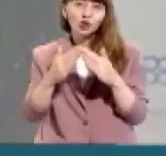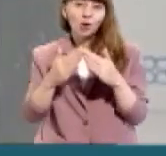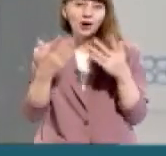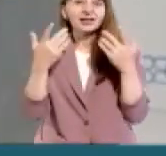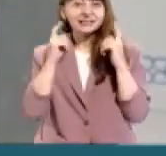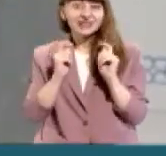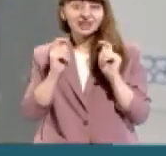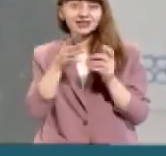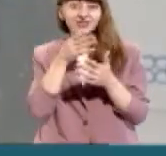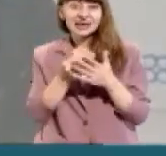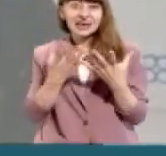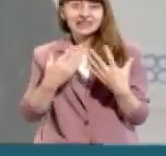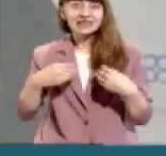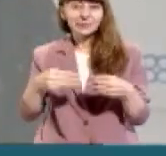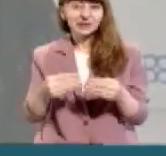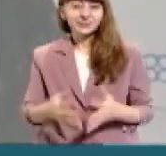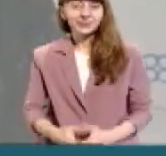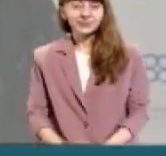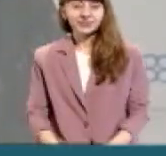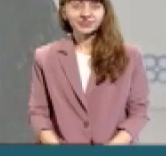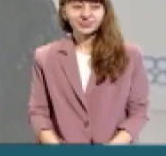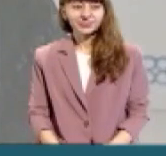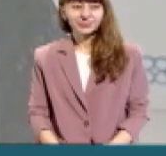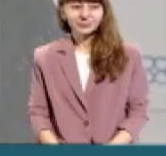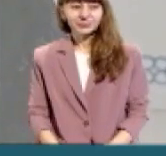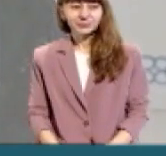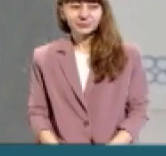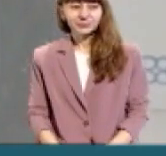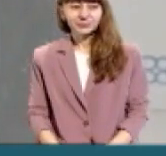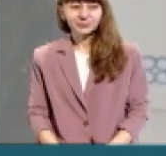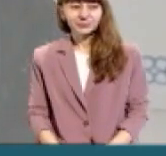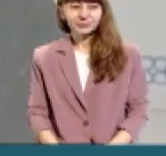день рождения своей семьи. Айдана Папанина, Олег Сытник, телеканал Костанай.